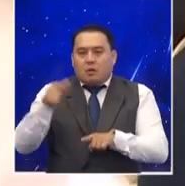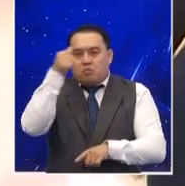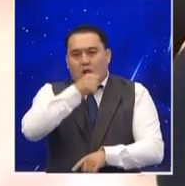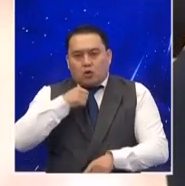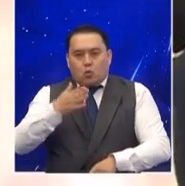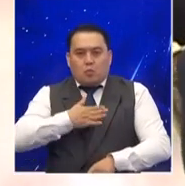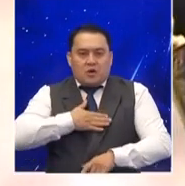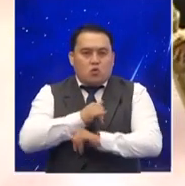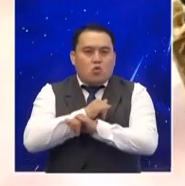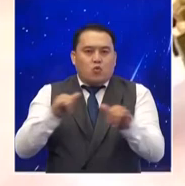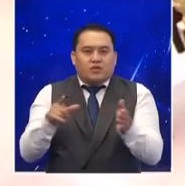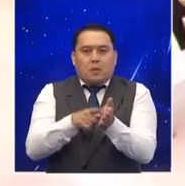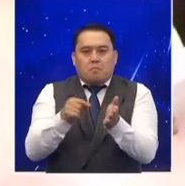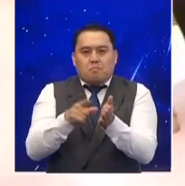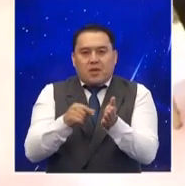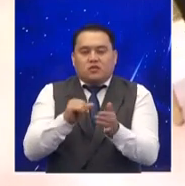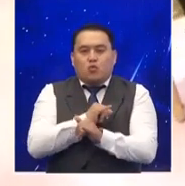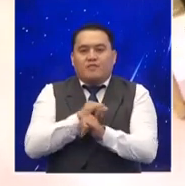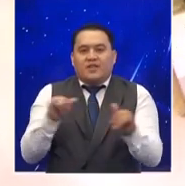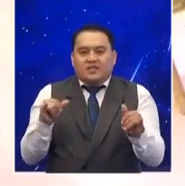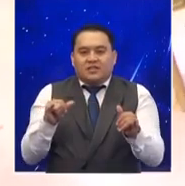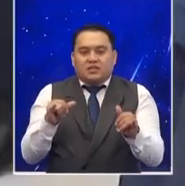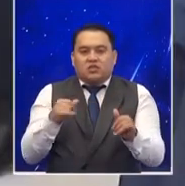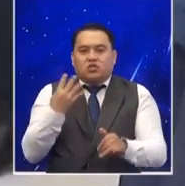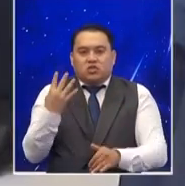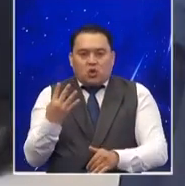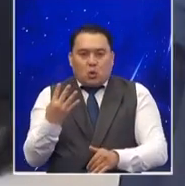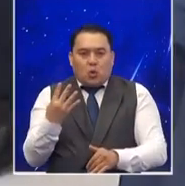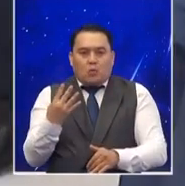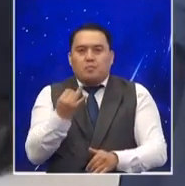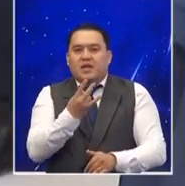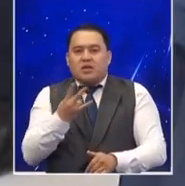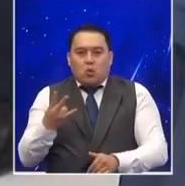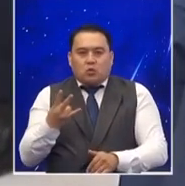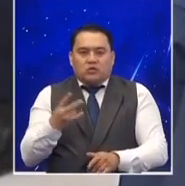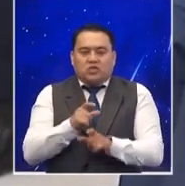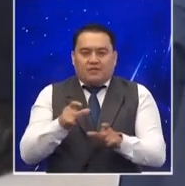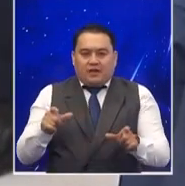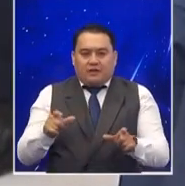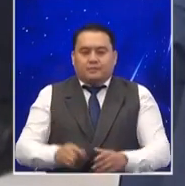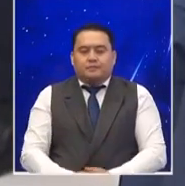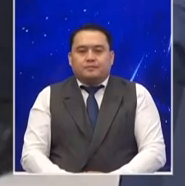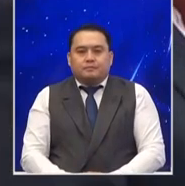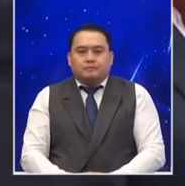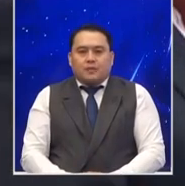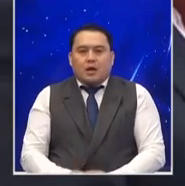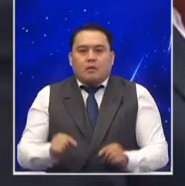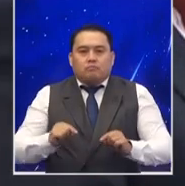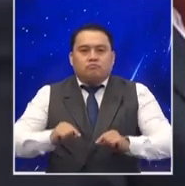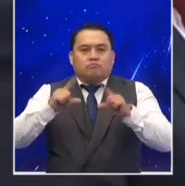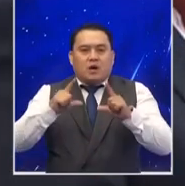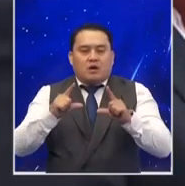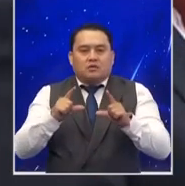мы увеличили размеры пенсий и социальных пособий около 4 миллионам наших граждан. Повысили